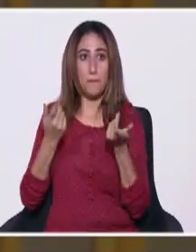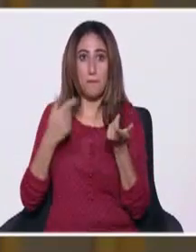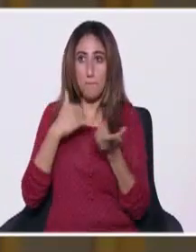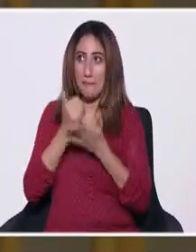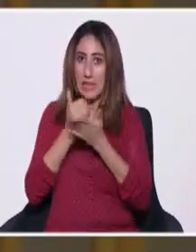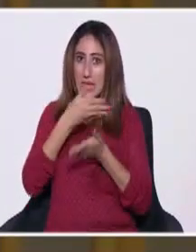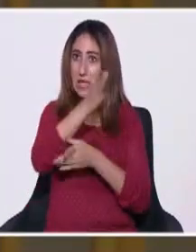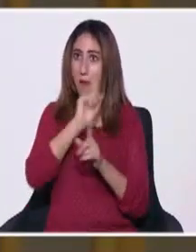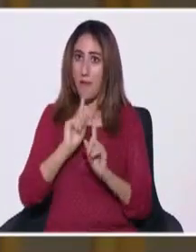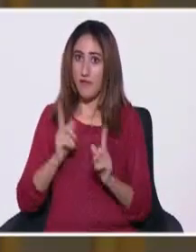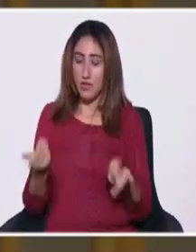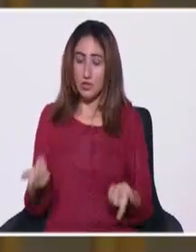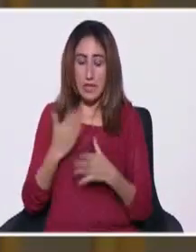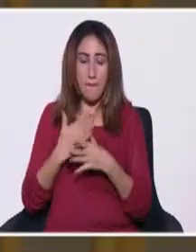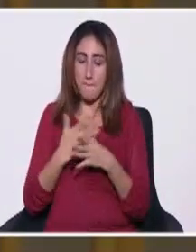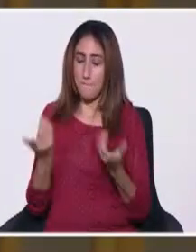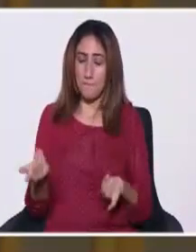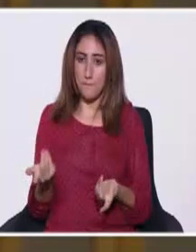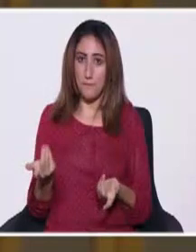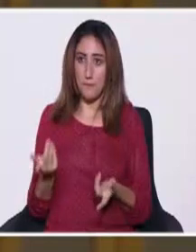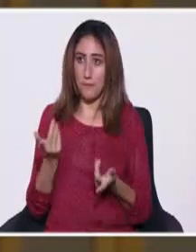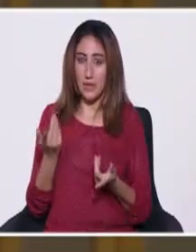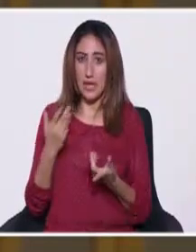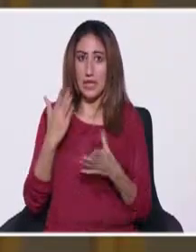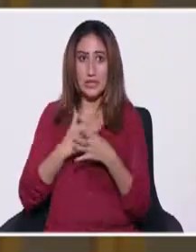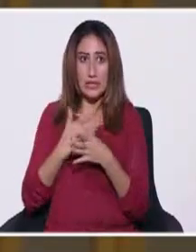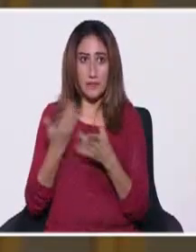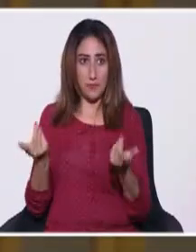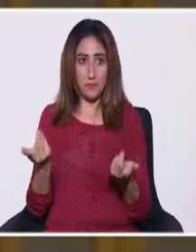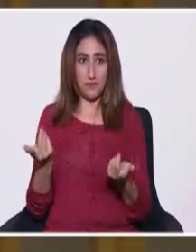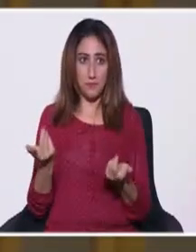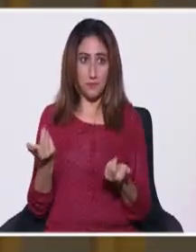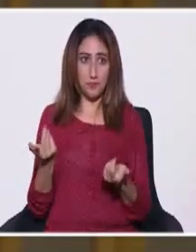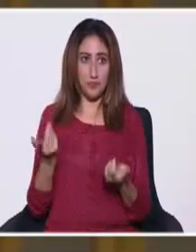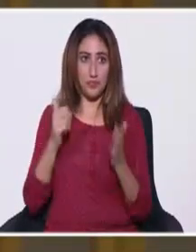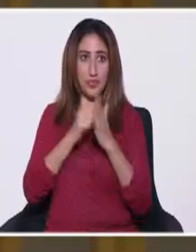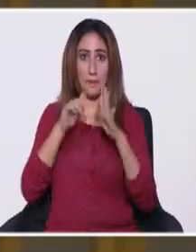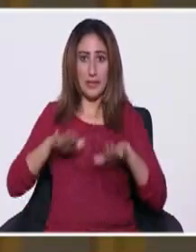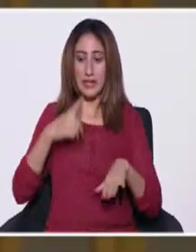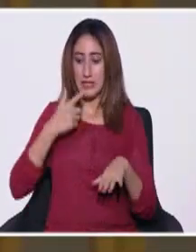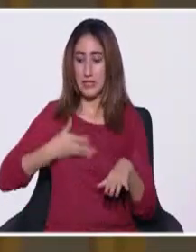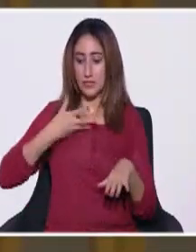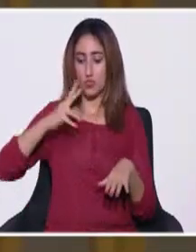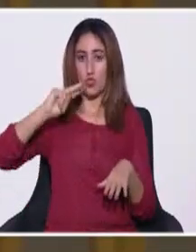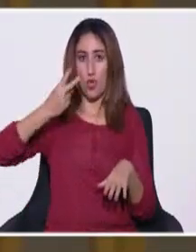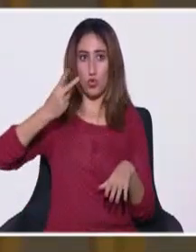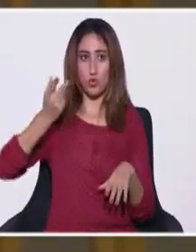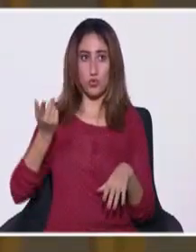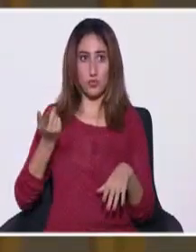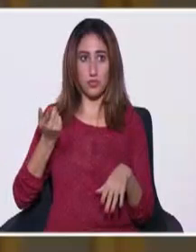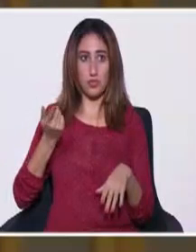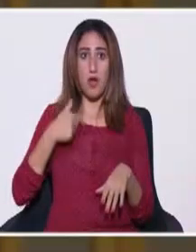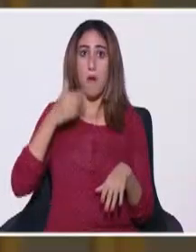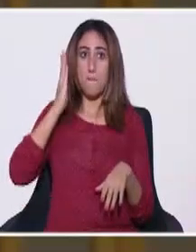بروحش المدرسه ليه، فبدات اسال بقى انا في ايه الموضوع. كنت وقتها بقى عديت بقيت مثلا 12 سنه كده، فعرفت ان انا